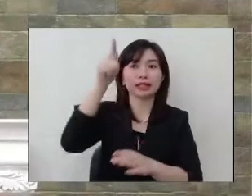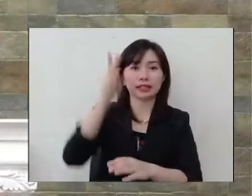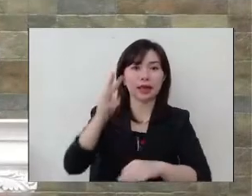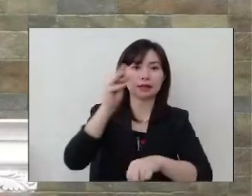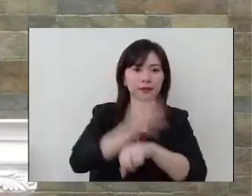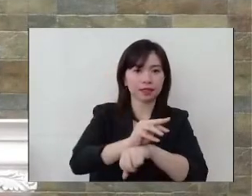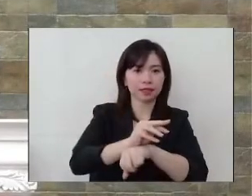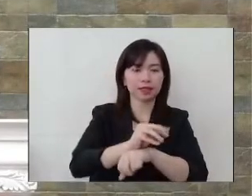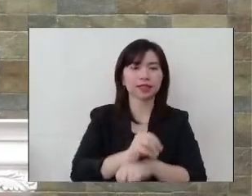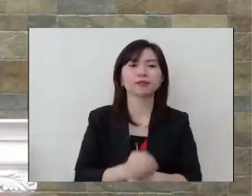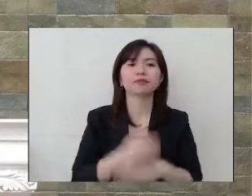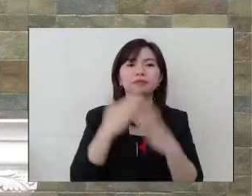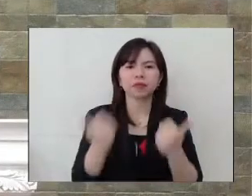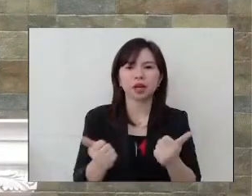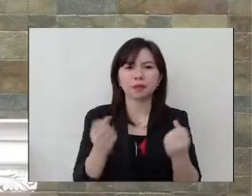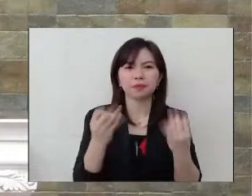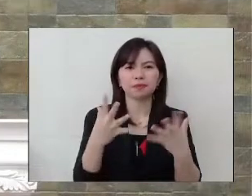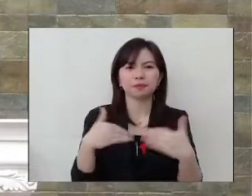Mga kabataan po ngayon,